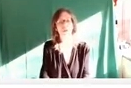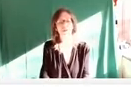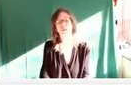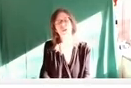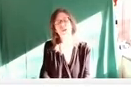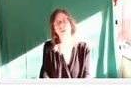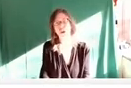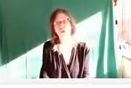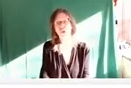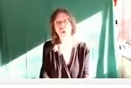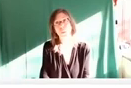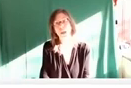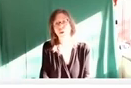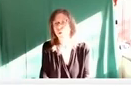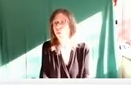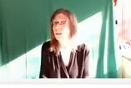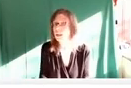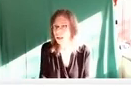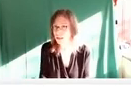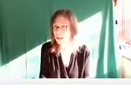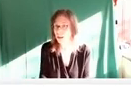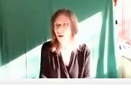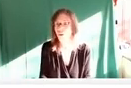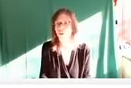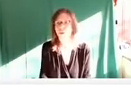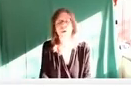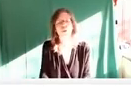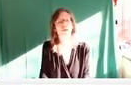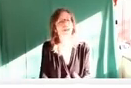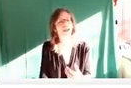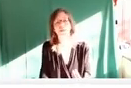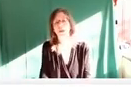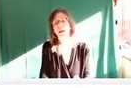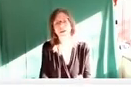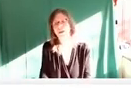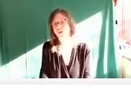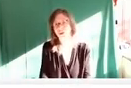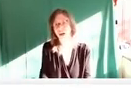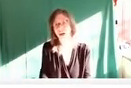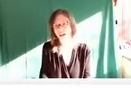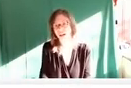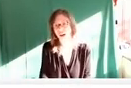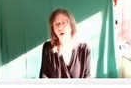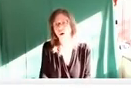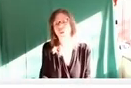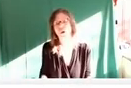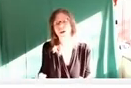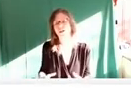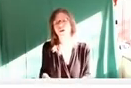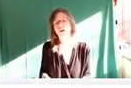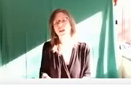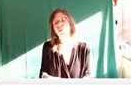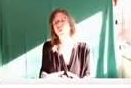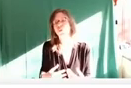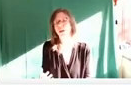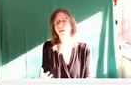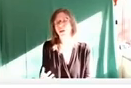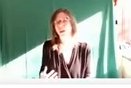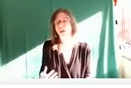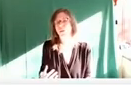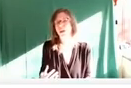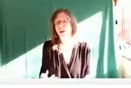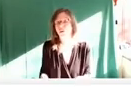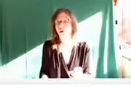mais ben, c'est pas une exigence, c'est un idéal. Mais on sait très bien qu'en sciences sociales, on peut pas rendre des données